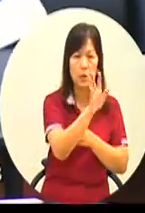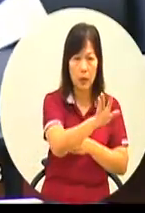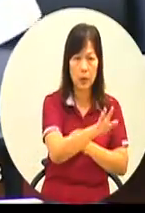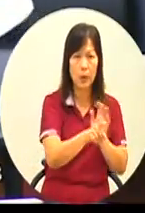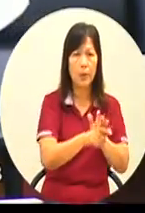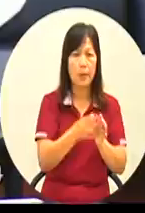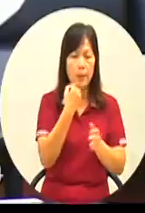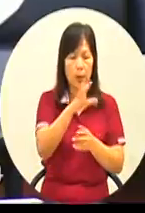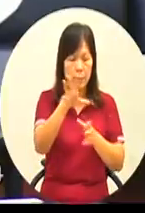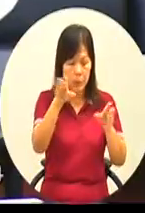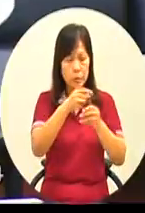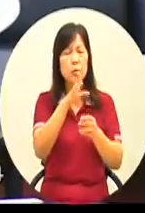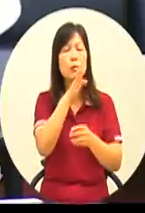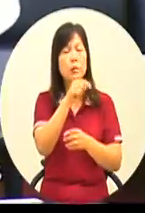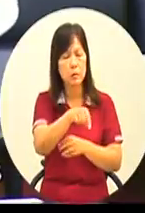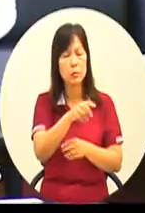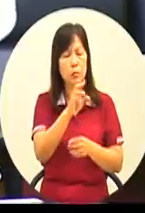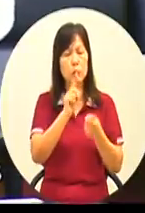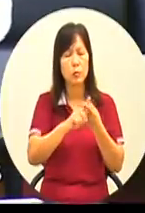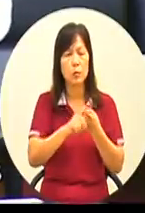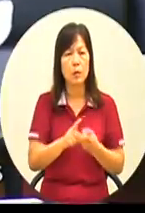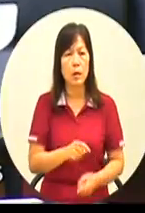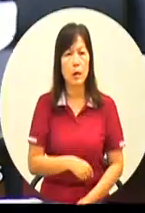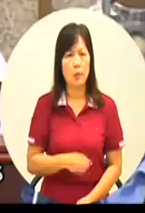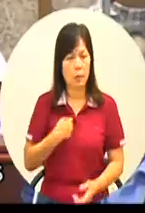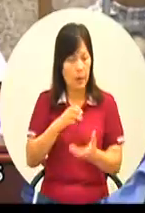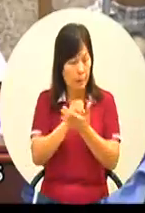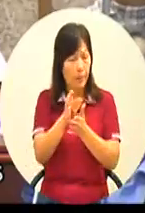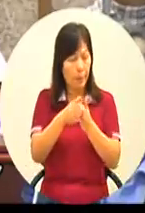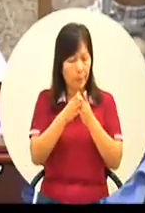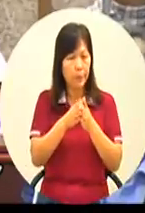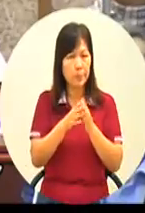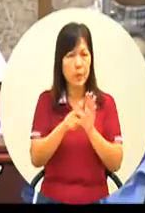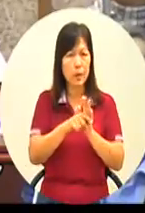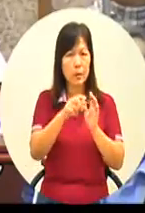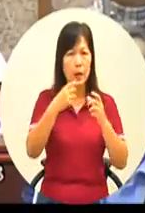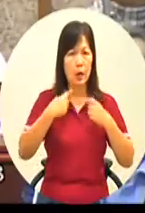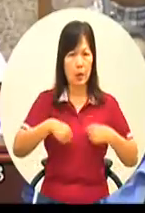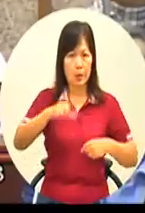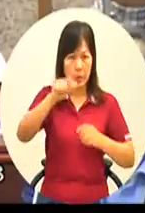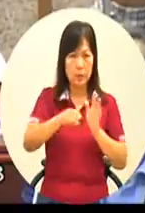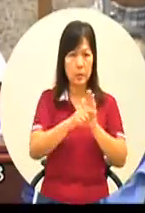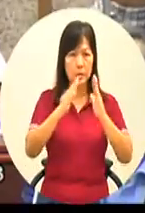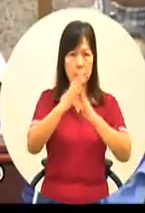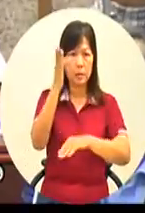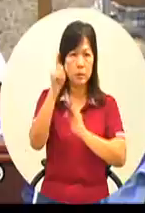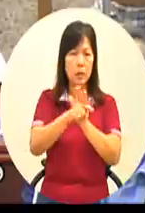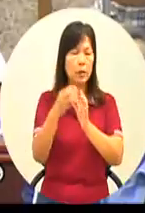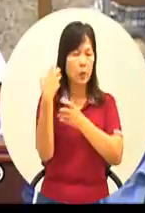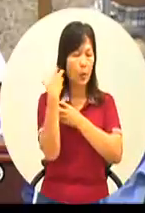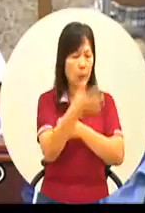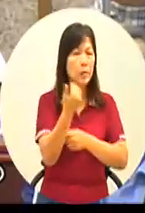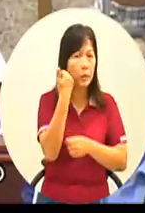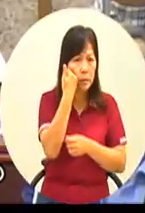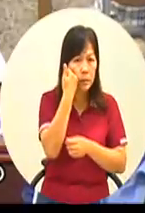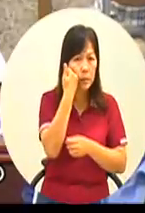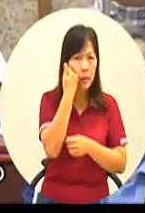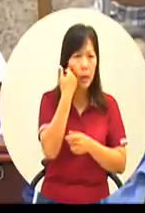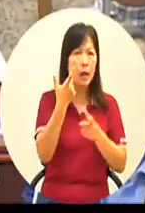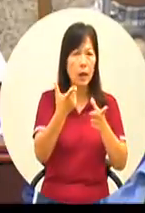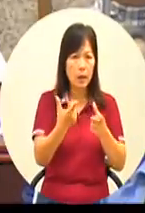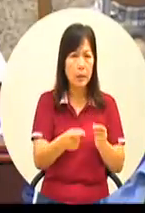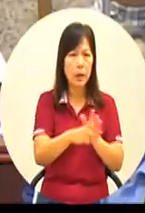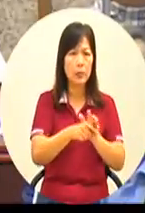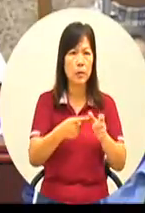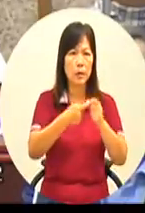们调出来的资料的确没有错。 可是我跟议员报告一下，因为律师案件在市府里面，不论你委托哪一个律师，我们一审原则